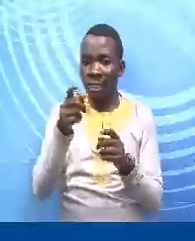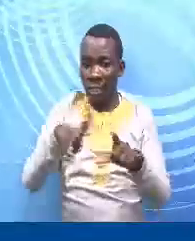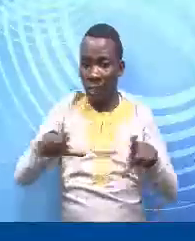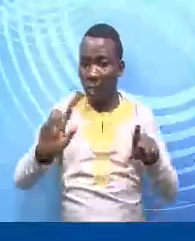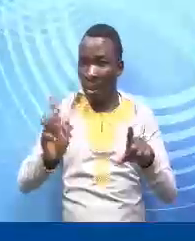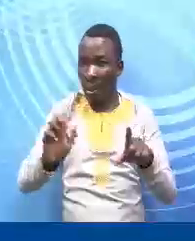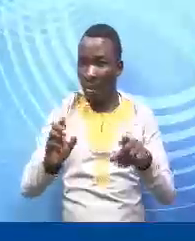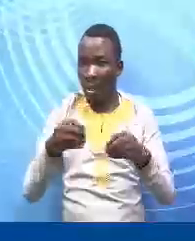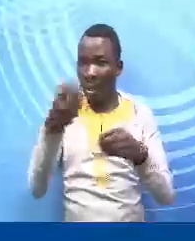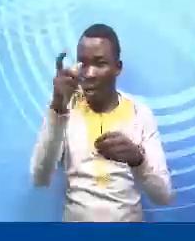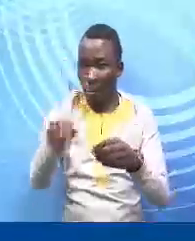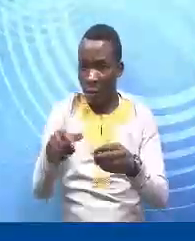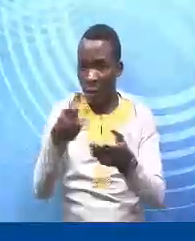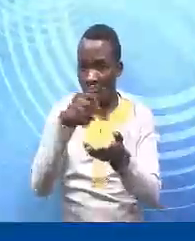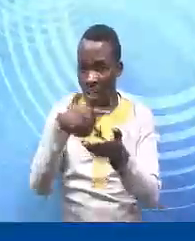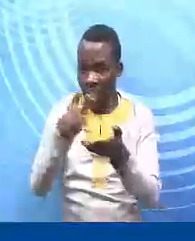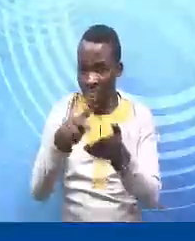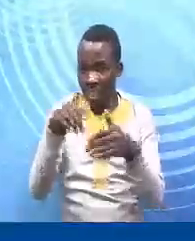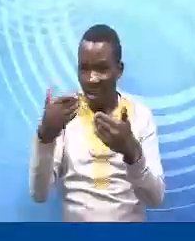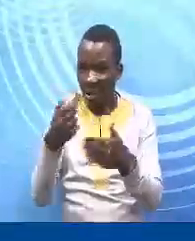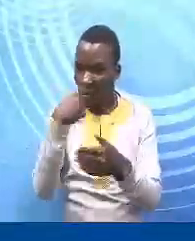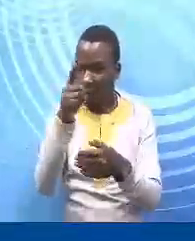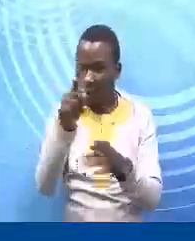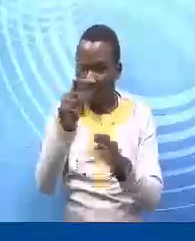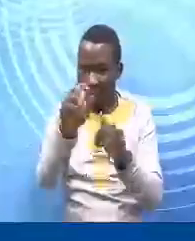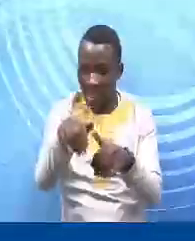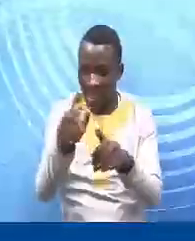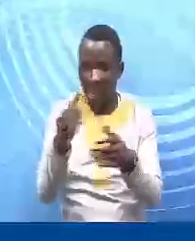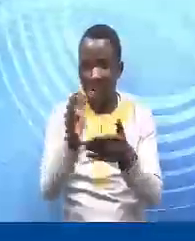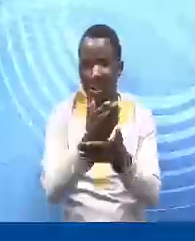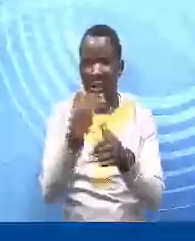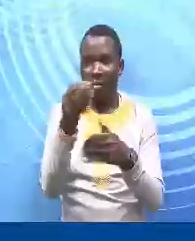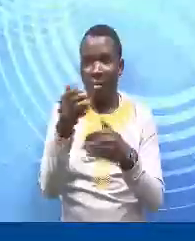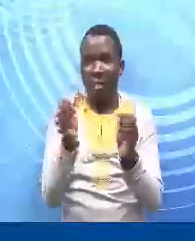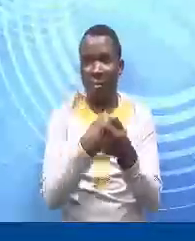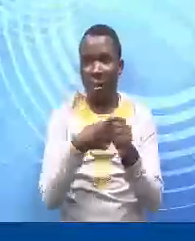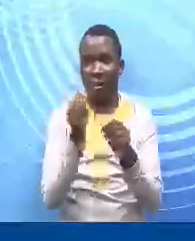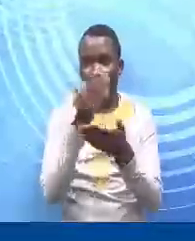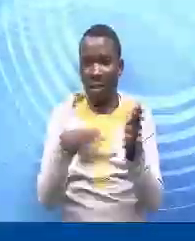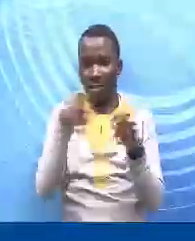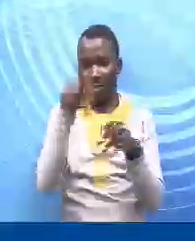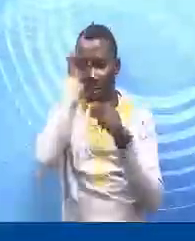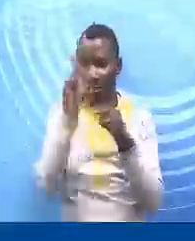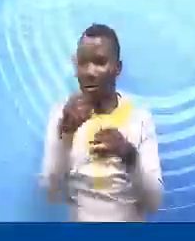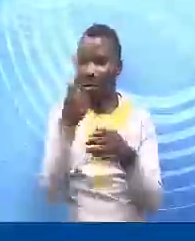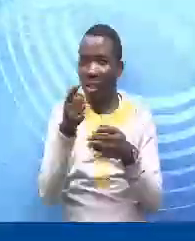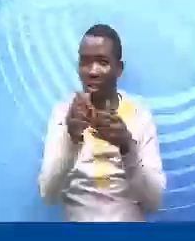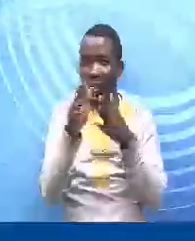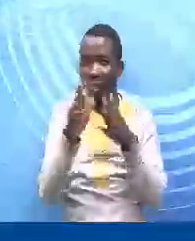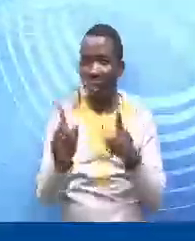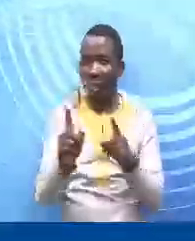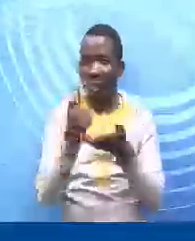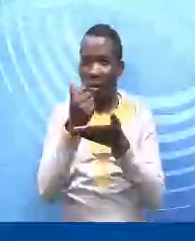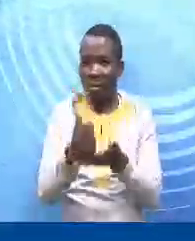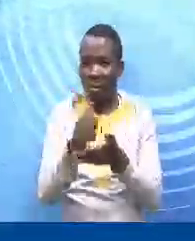ngo umwatire cyamubwire ngo hinga antunge ntibikunda bamwe mu baturanye ba mudaheranwa baravuga ko ubuyobozi butagize icyo bukora ngo uyu